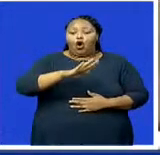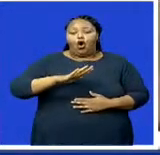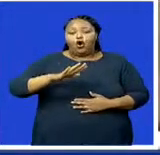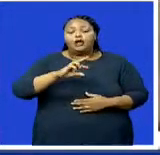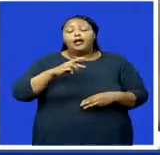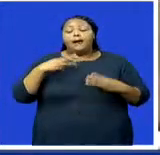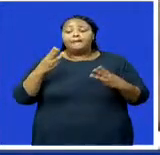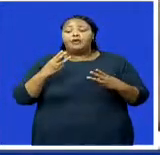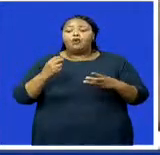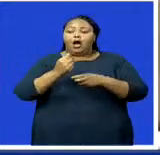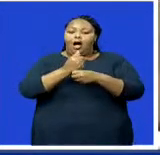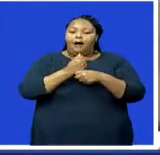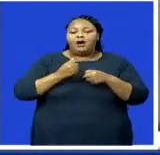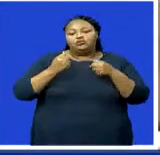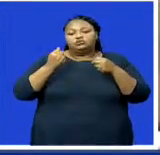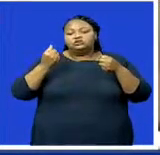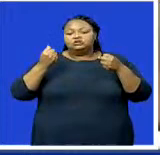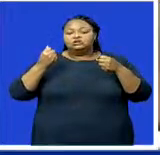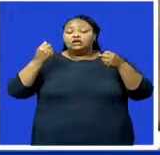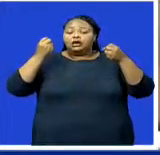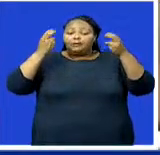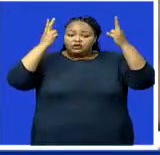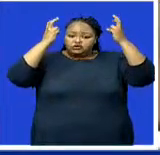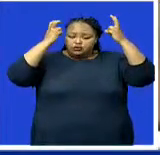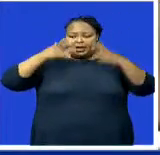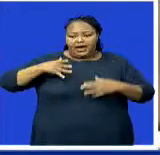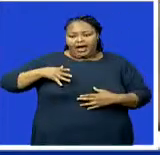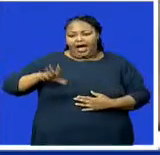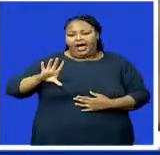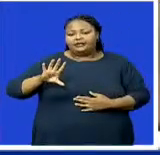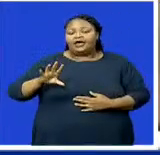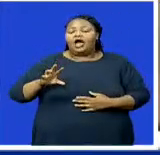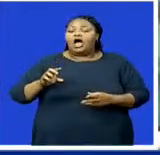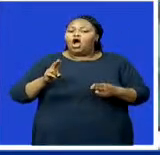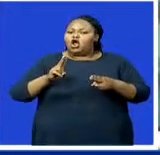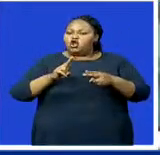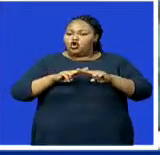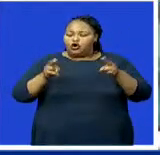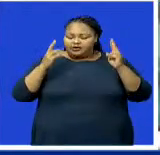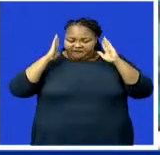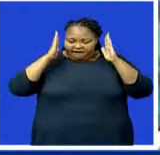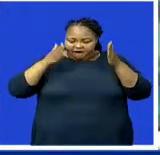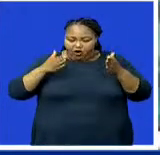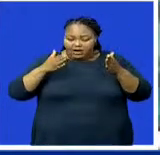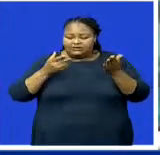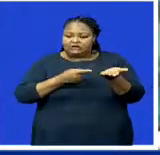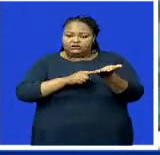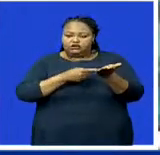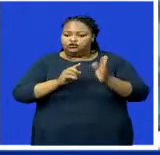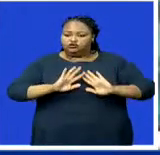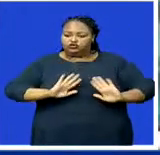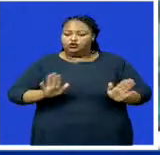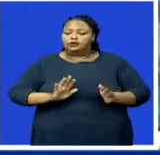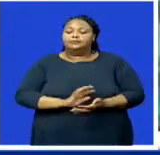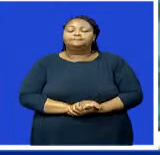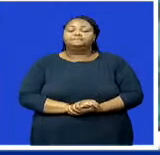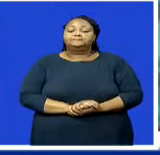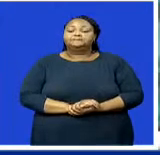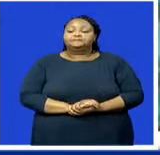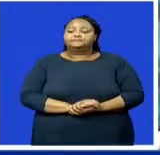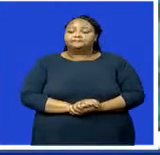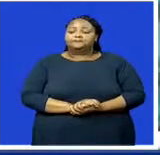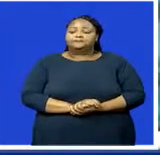lokuceceshwa emaswati ngemakhono lasezingeni elisetulu ngenhloso yokuqinisekisa ukuthi bahlanyele idimali bathola